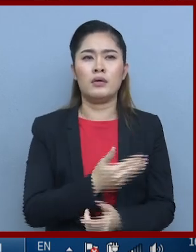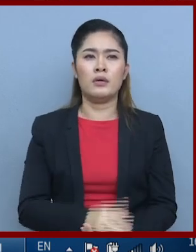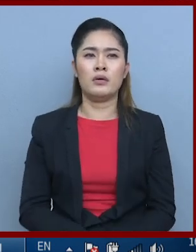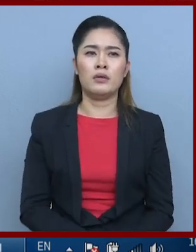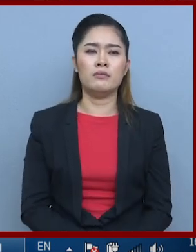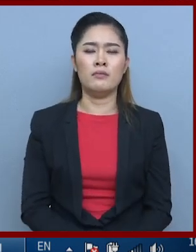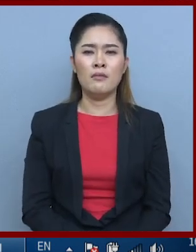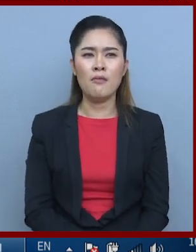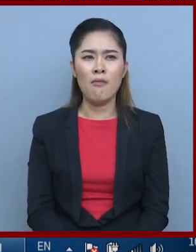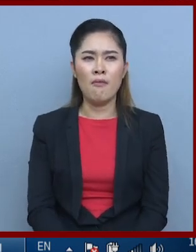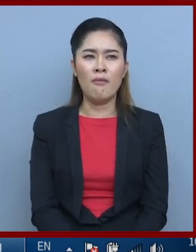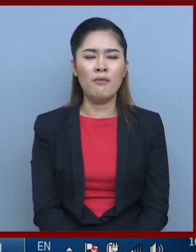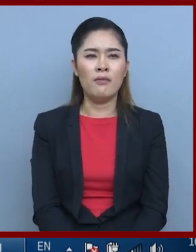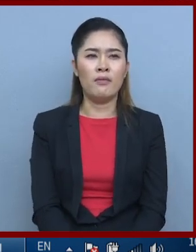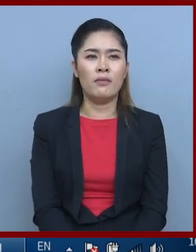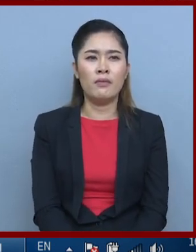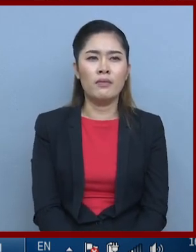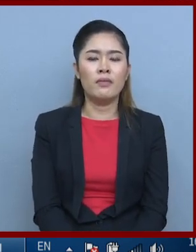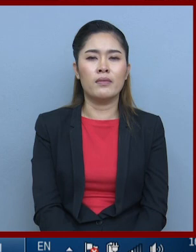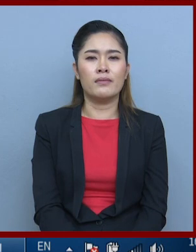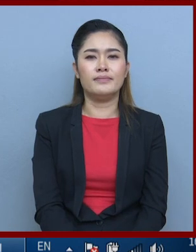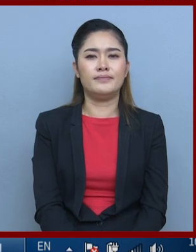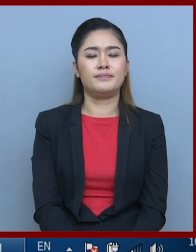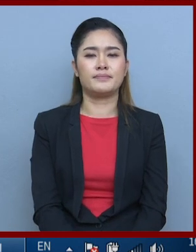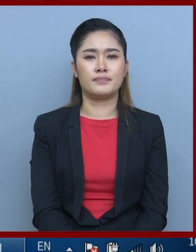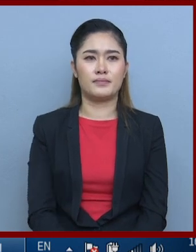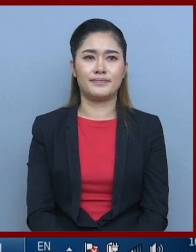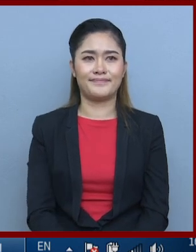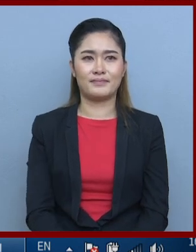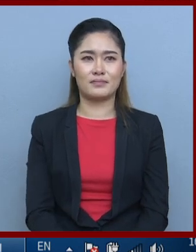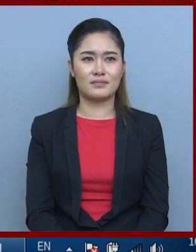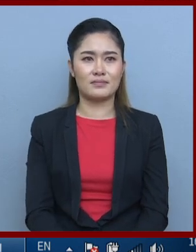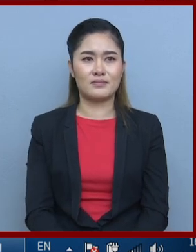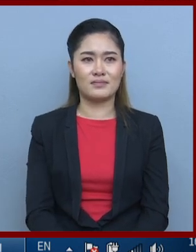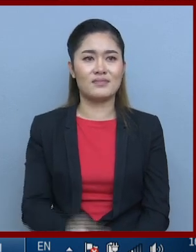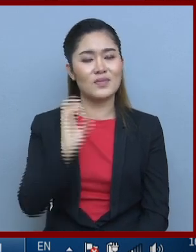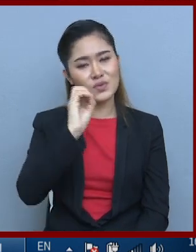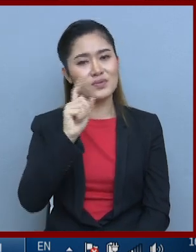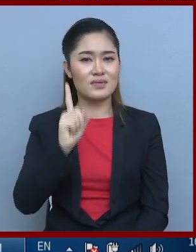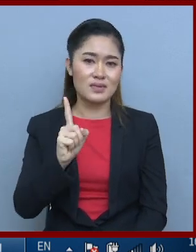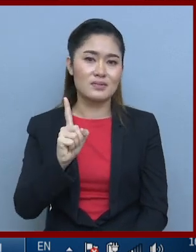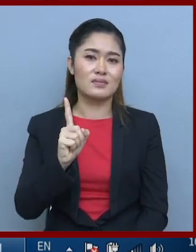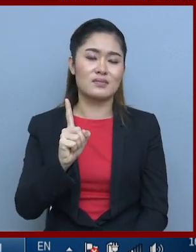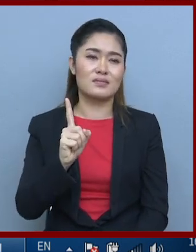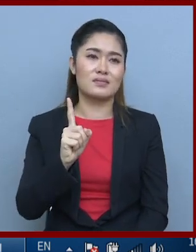integer มีนำมีอะไร dimension b0 b1